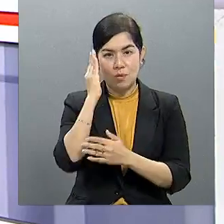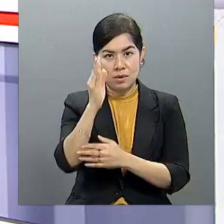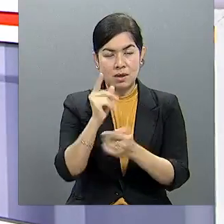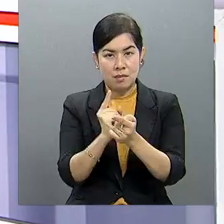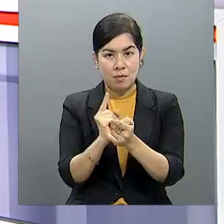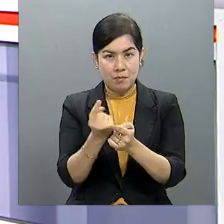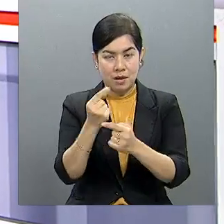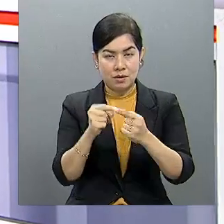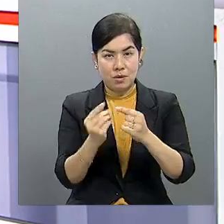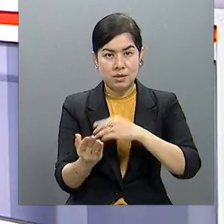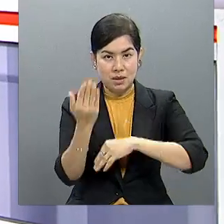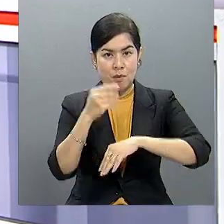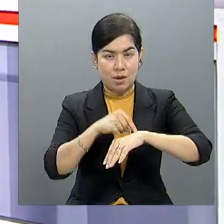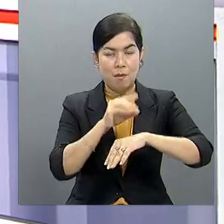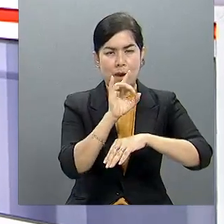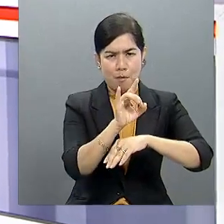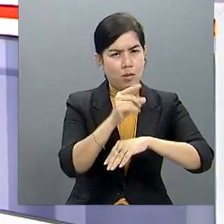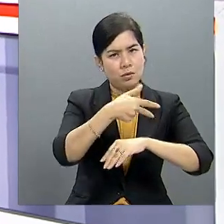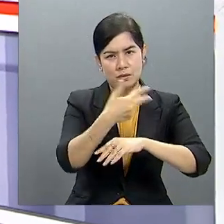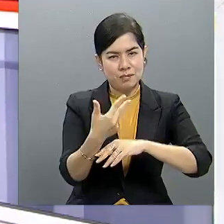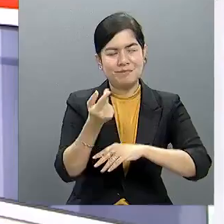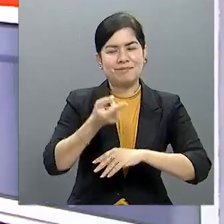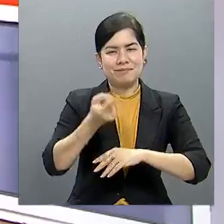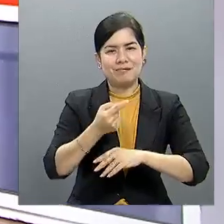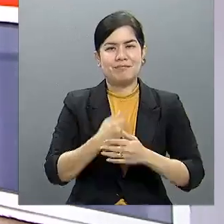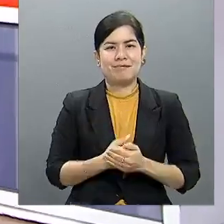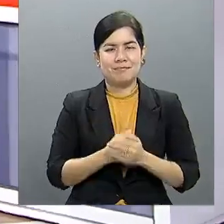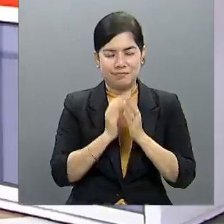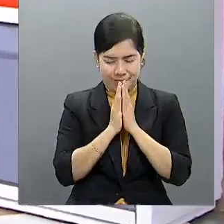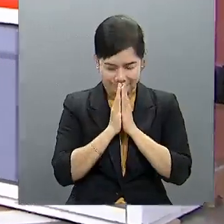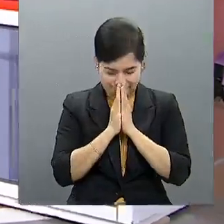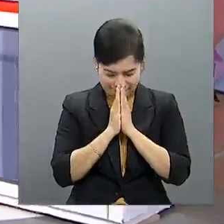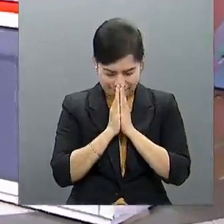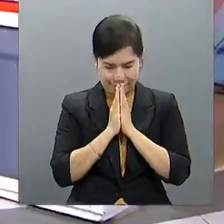osk ทางช่อง Thai PBS4 นกัไปก่อนนะครับ สวัสดีครับ